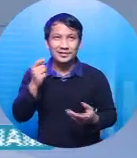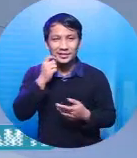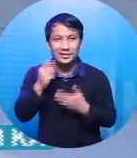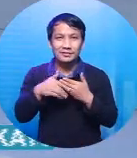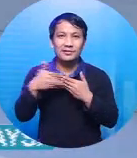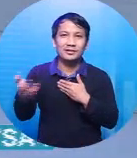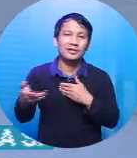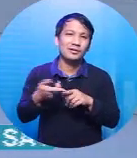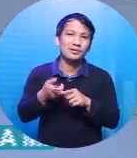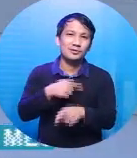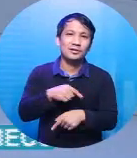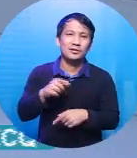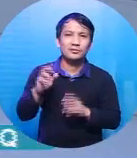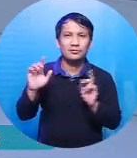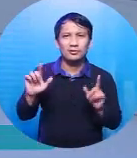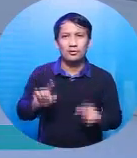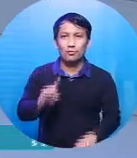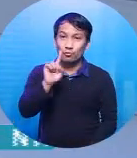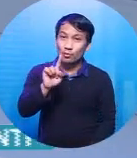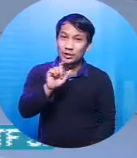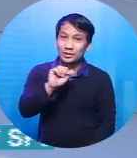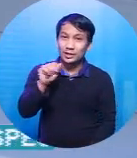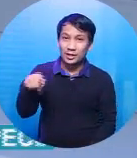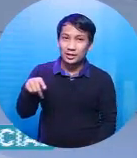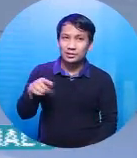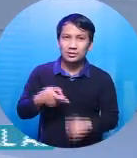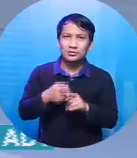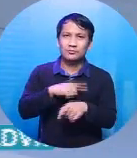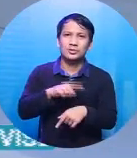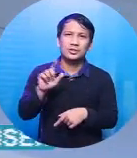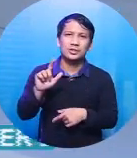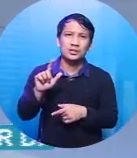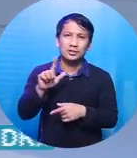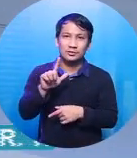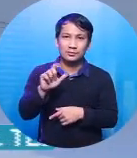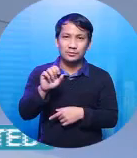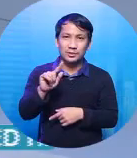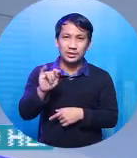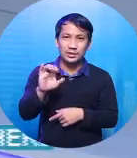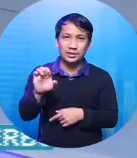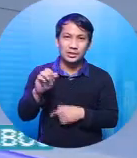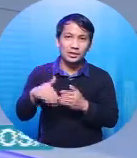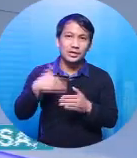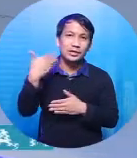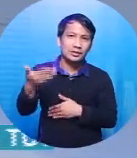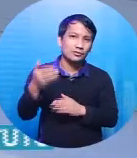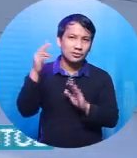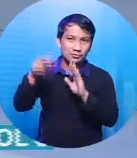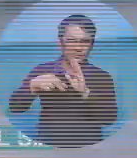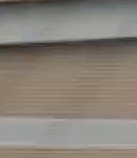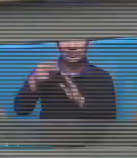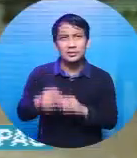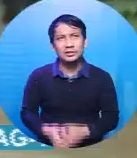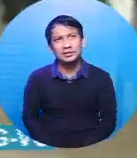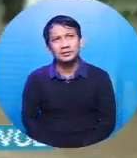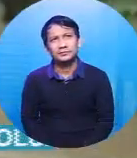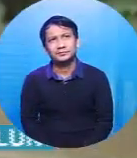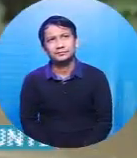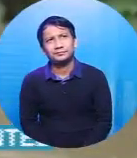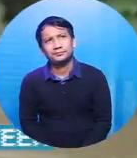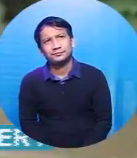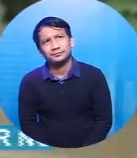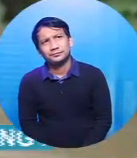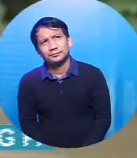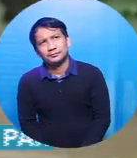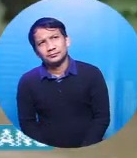Tampok naman natin ngayon ang binansagang one-up ng Albuera Leyte. Ito ang kanilang entry. Kaya ang